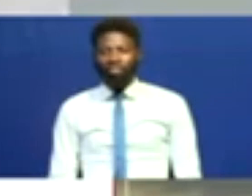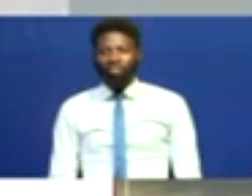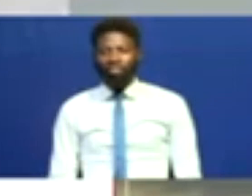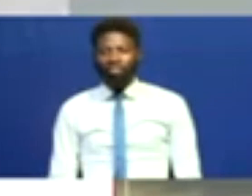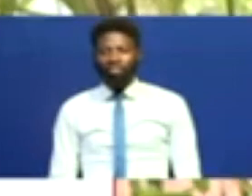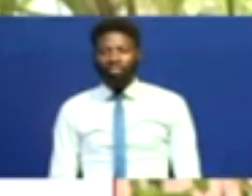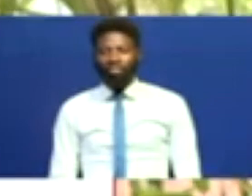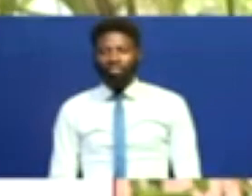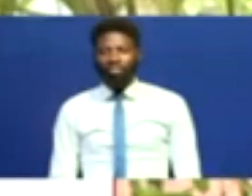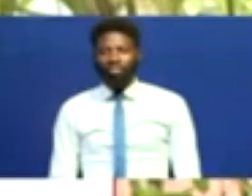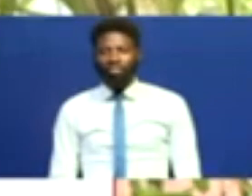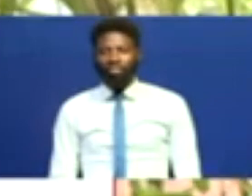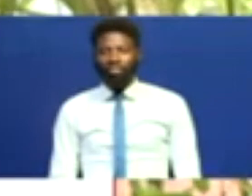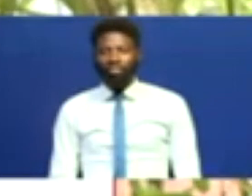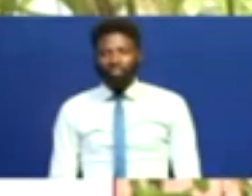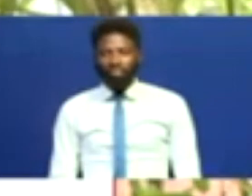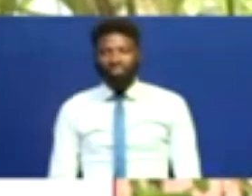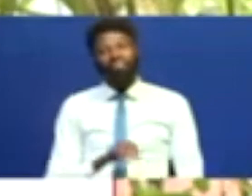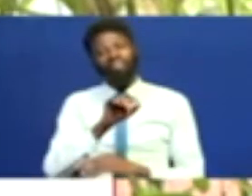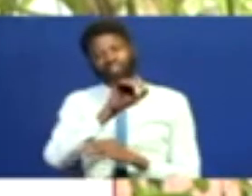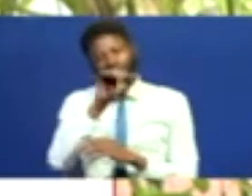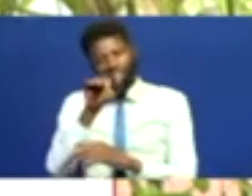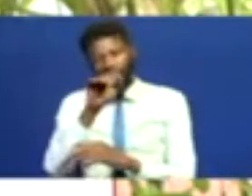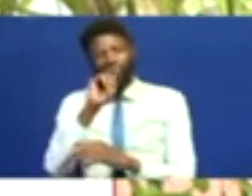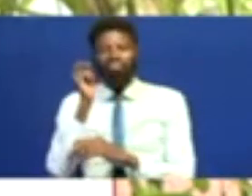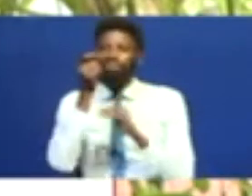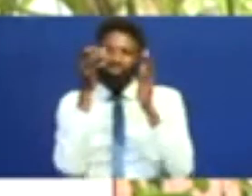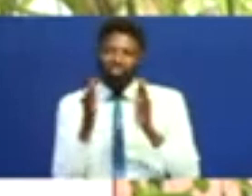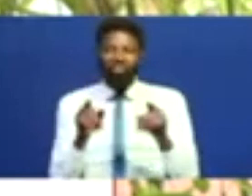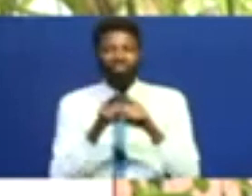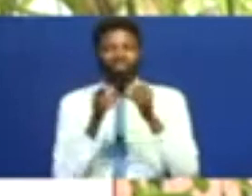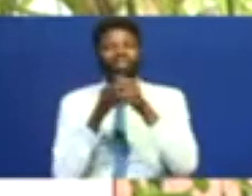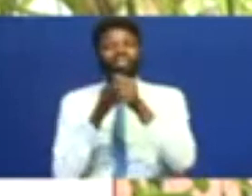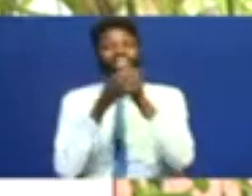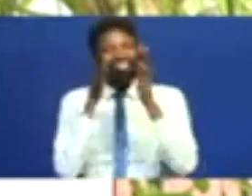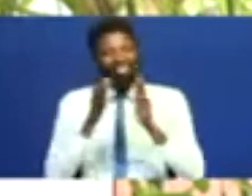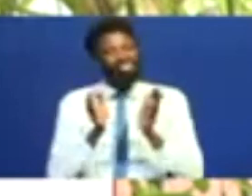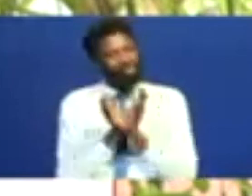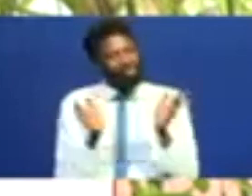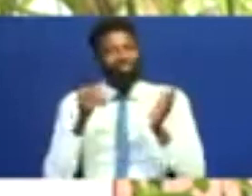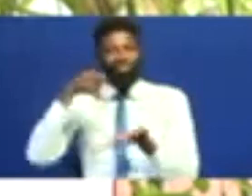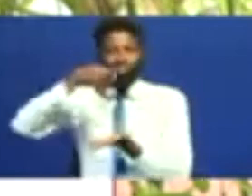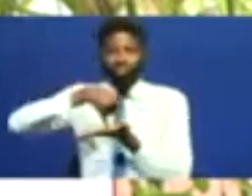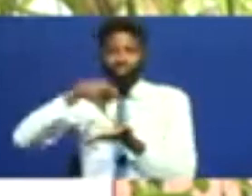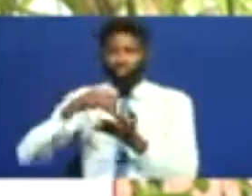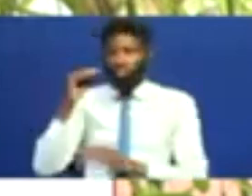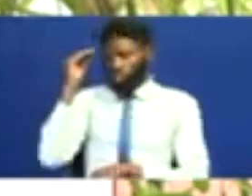0757772001. Naomba wa Kenya na the leaders at large and even the ministry ya education